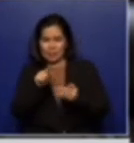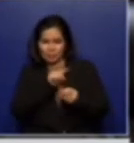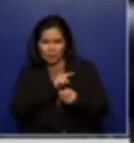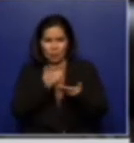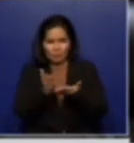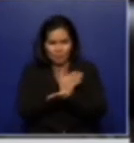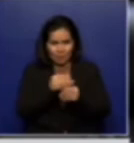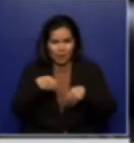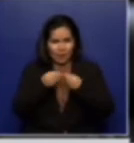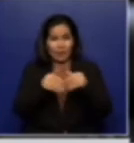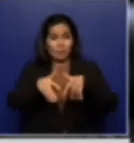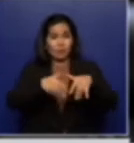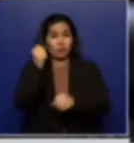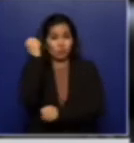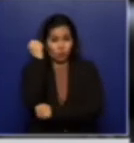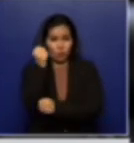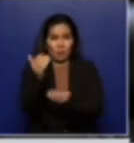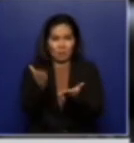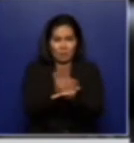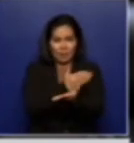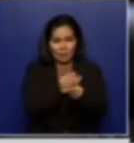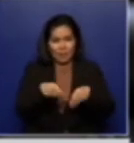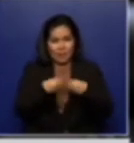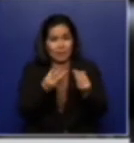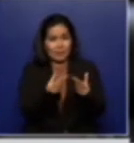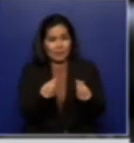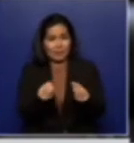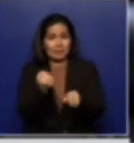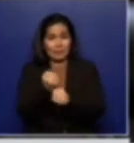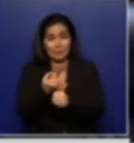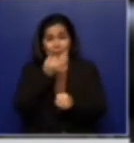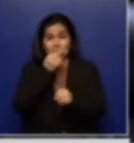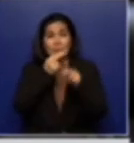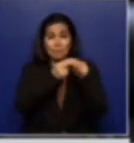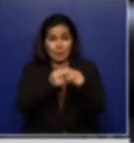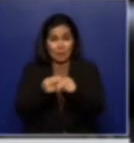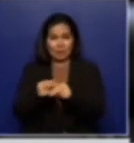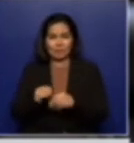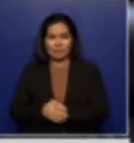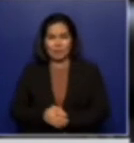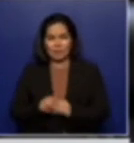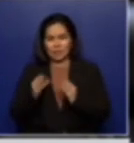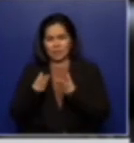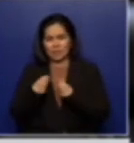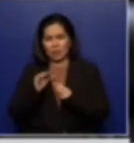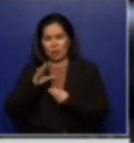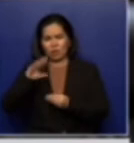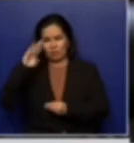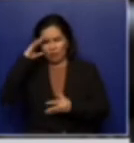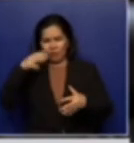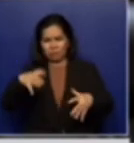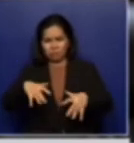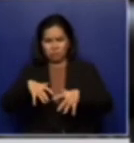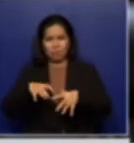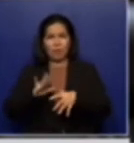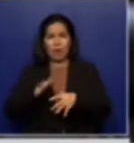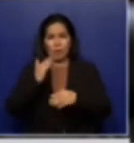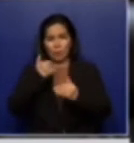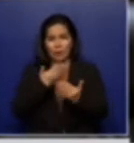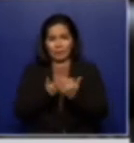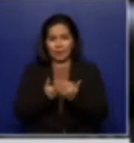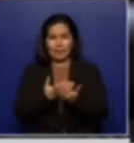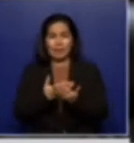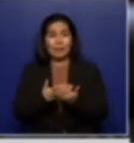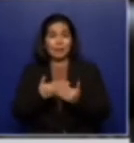ตะสีตะสายามียามาได้มีที่ทำกินของที่ทหารเพื่อนำเงินมาเข้ากับกระทรวงการคลัง